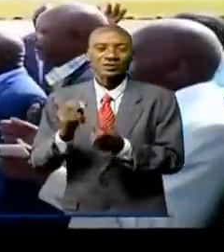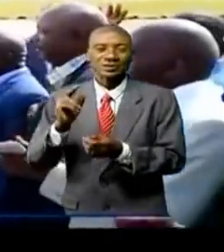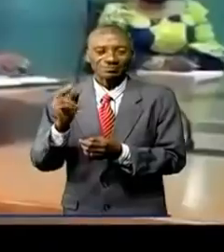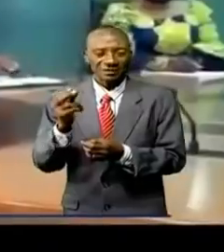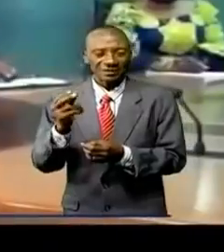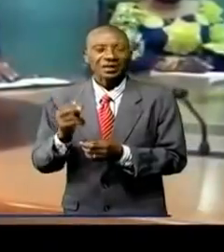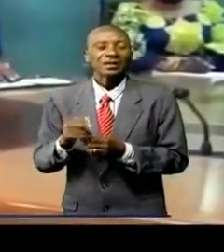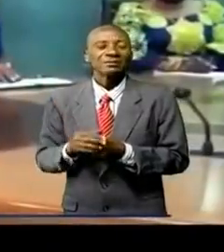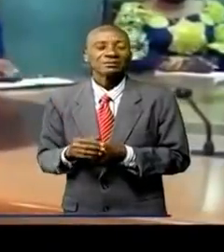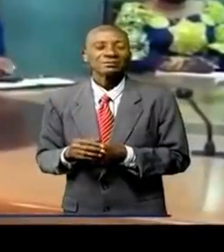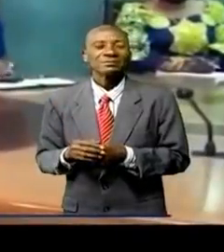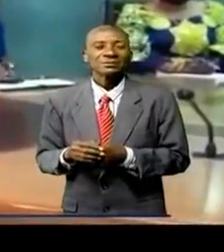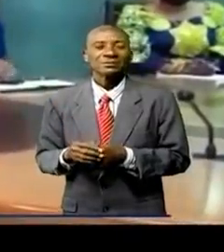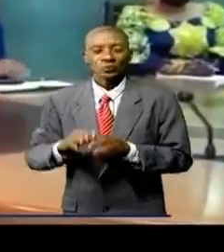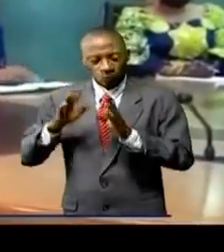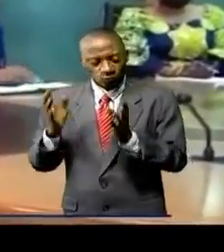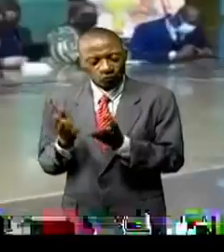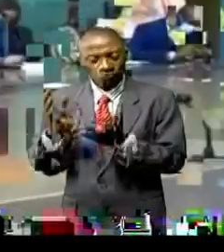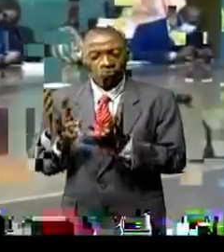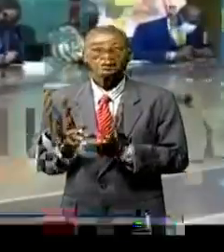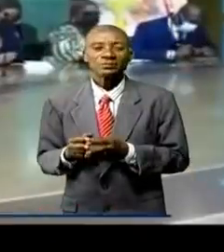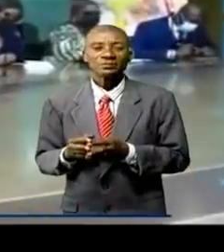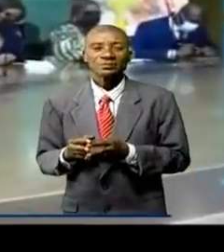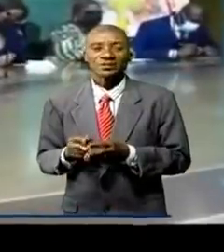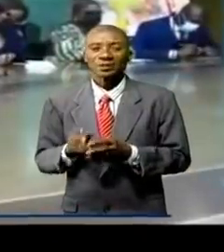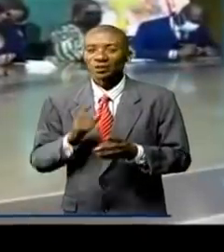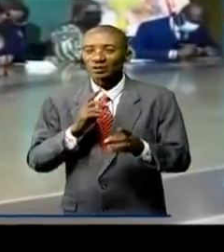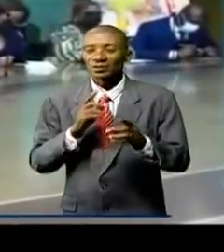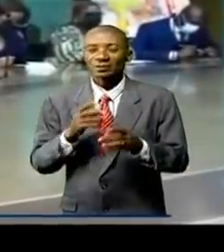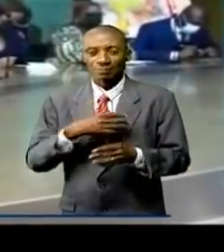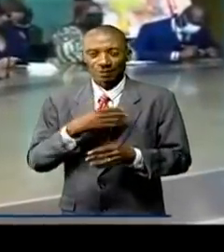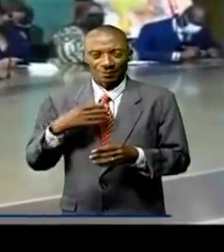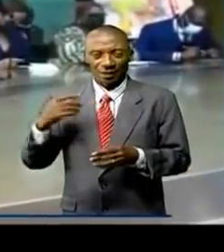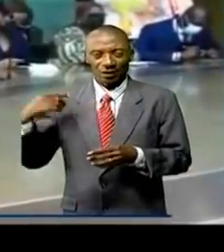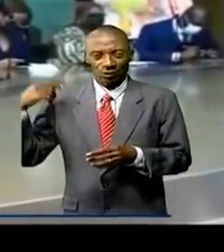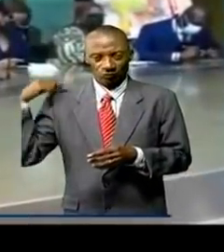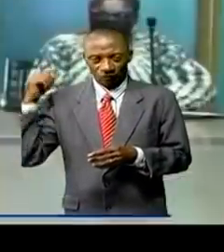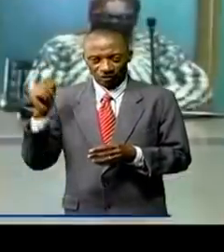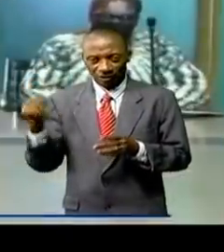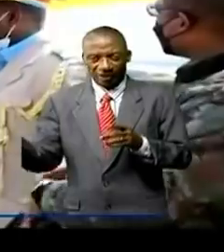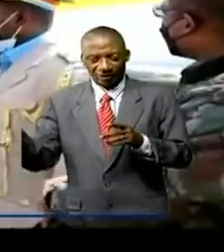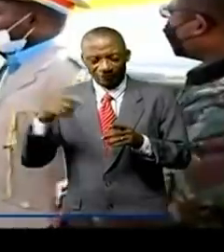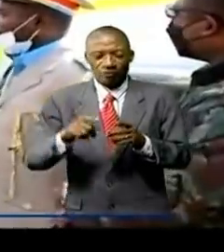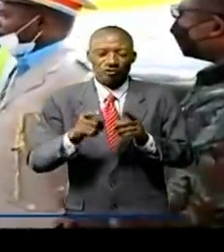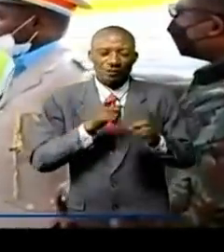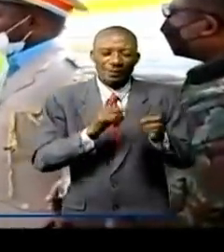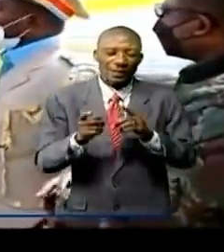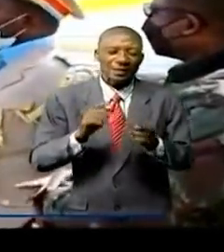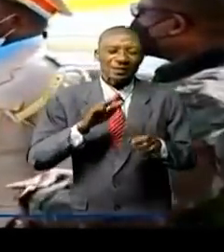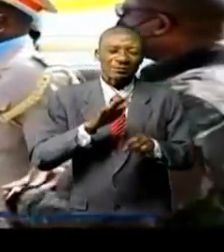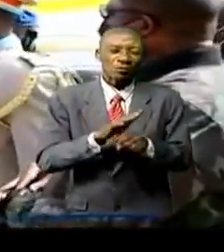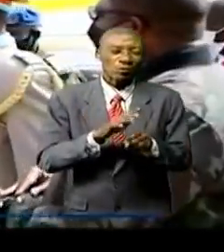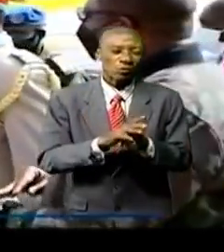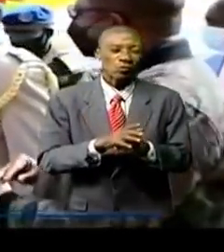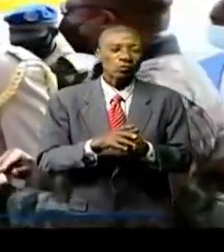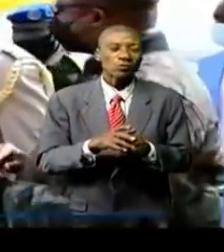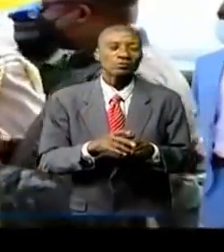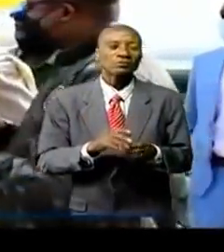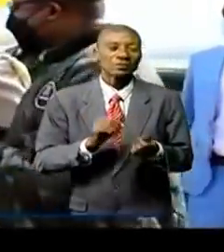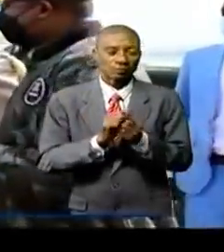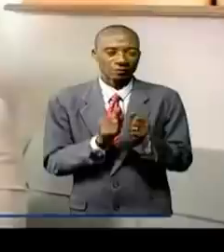Tenkefungurume Mining, était parmi les objectifs de la mission de Marie-Thérèse Masuka dans la capitale de la RDC. On devait aussi donner le